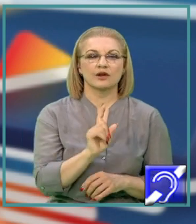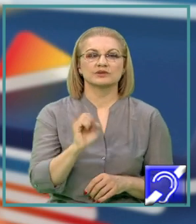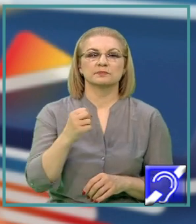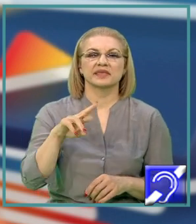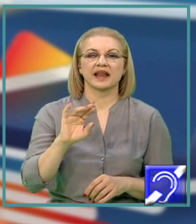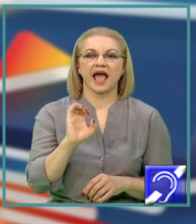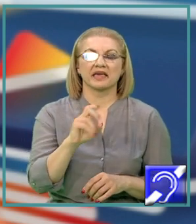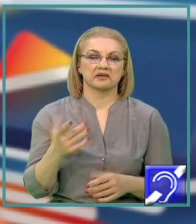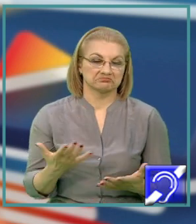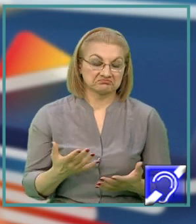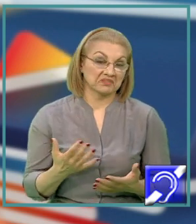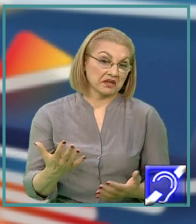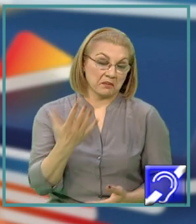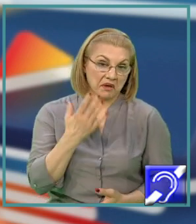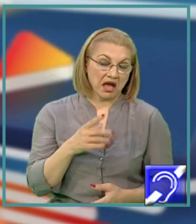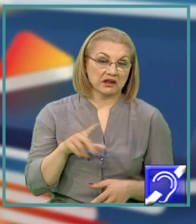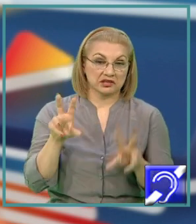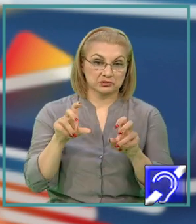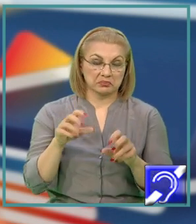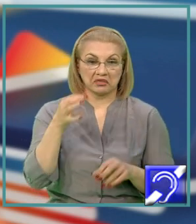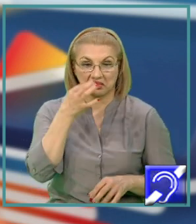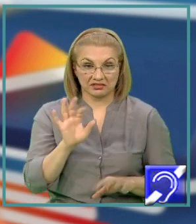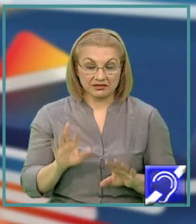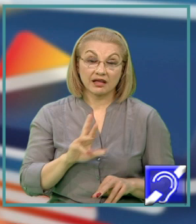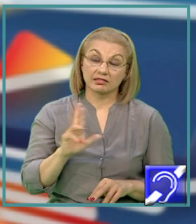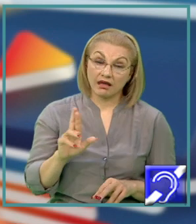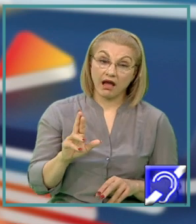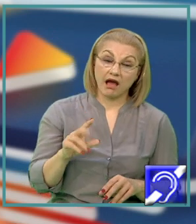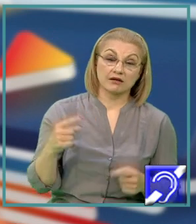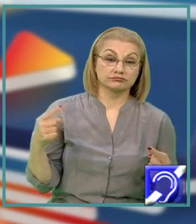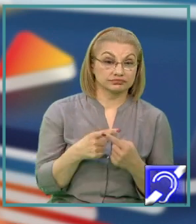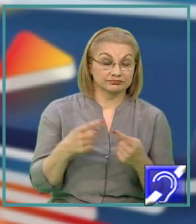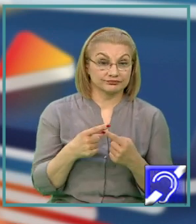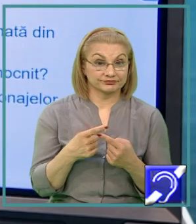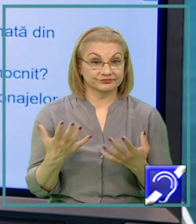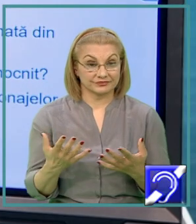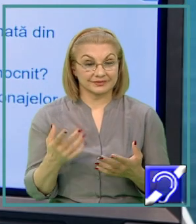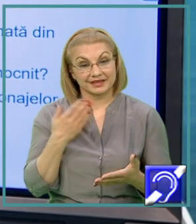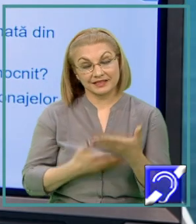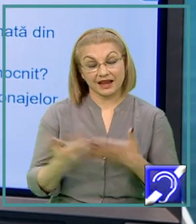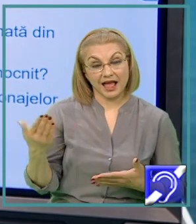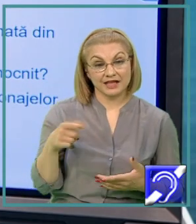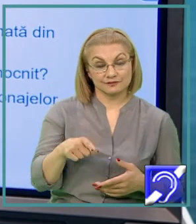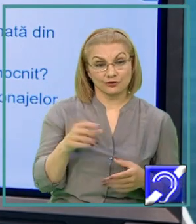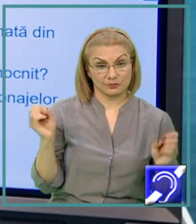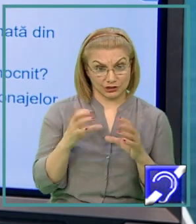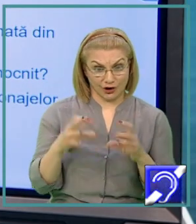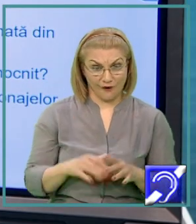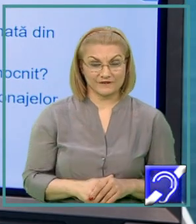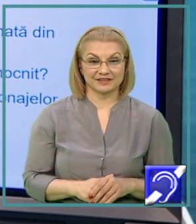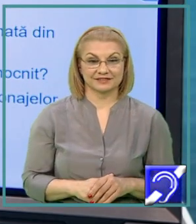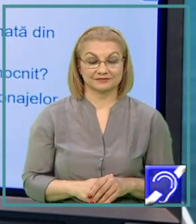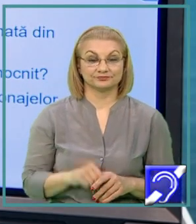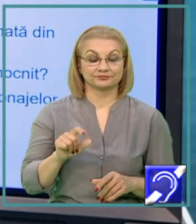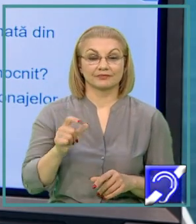un subiect banal, dar discuția formată din replici tăioase se transformă într-un conflict.